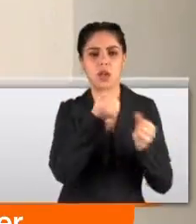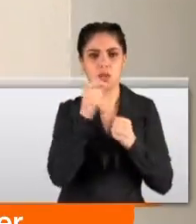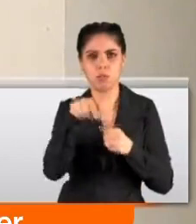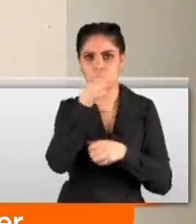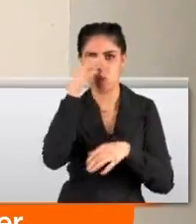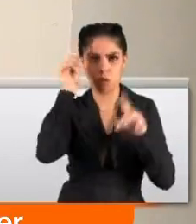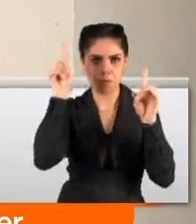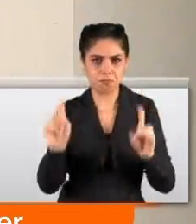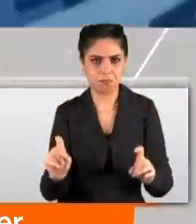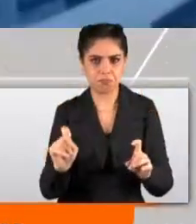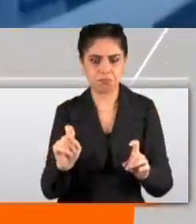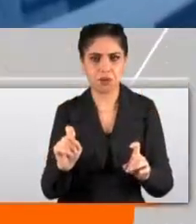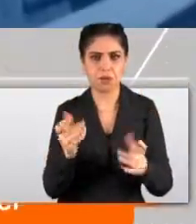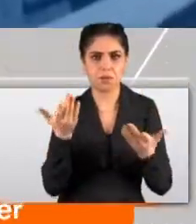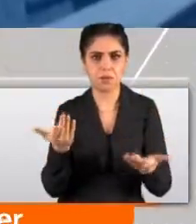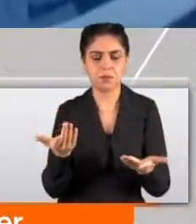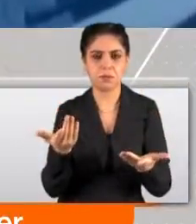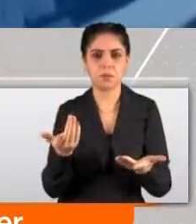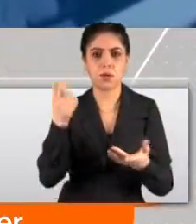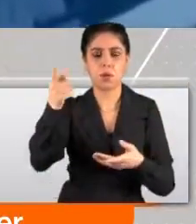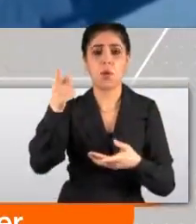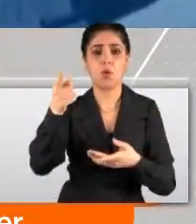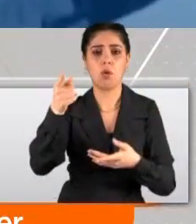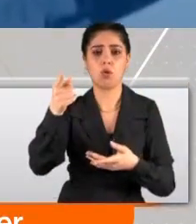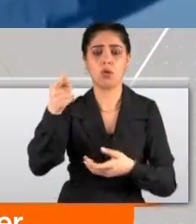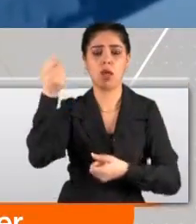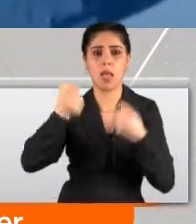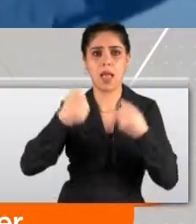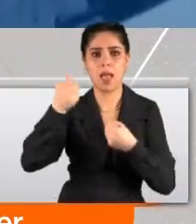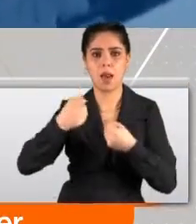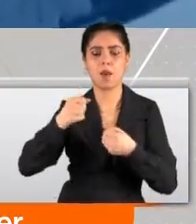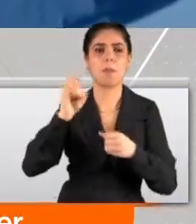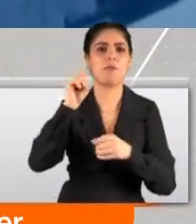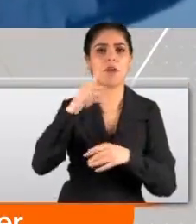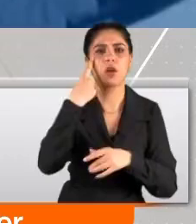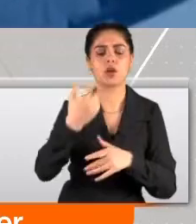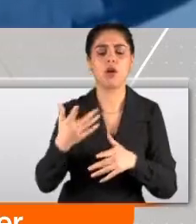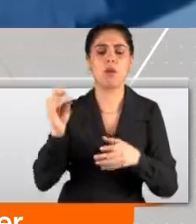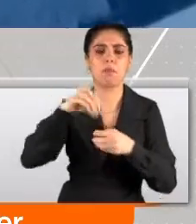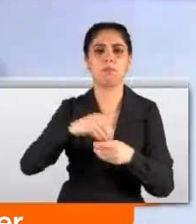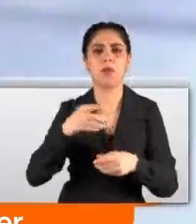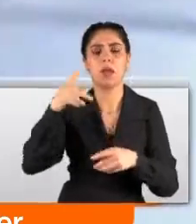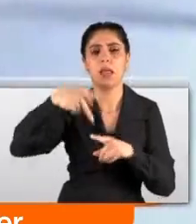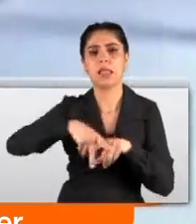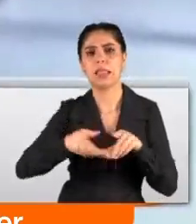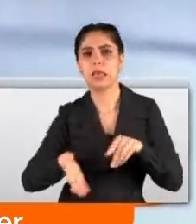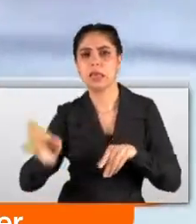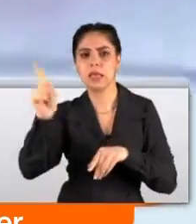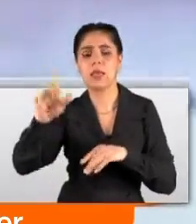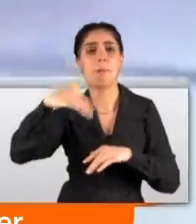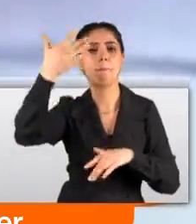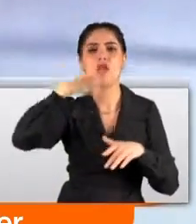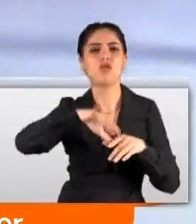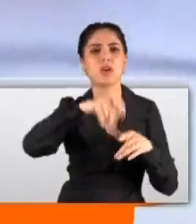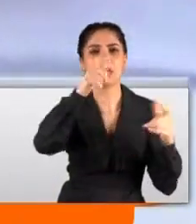kolay mı olur ya? Bu kadar kolay mı sökülür? Sonra onu bırakan araç buraya geldi ve çaldığı farlarla kayıplara karıştı. Bu da başka bir